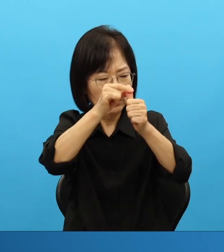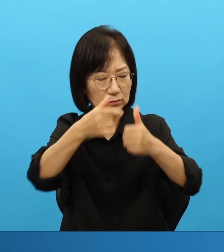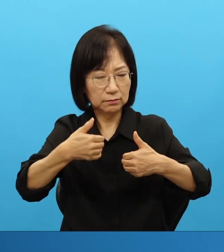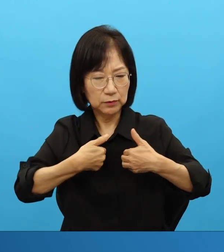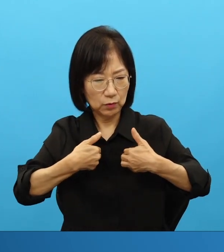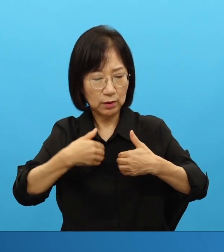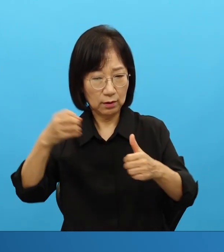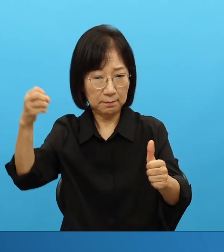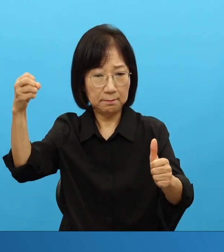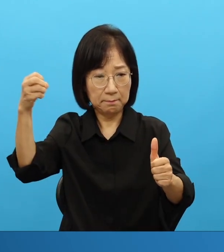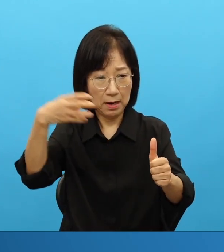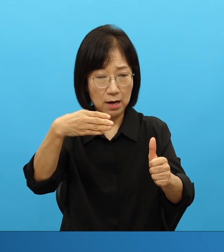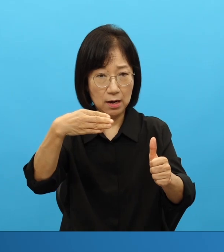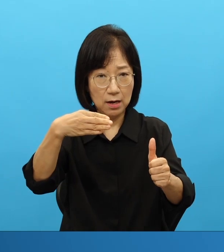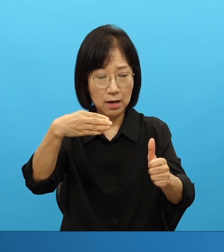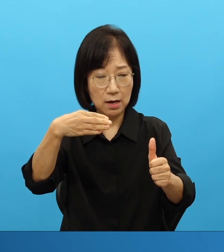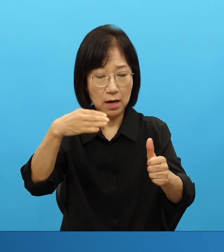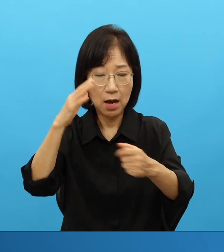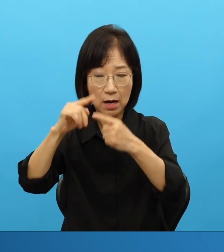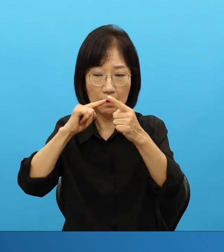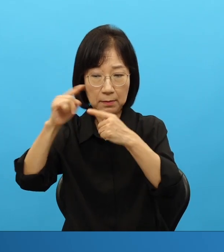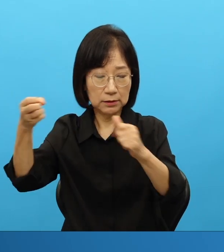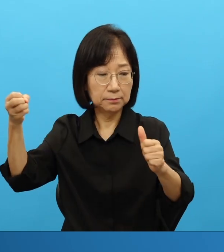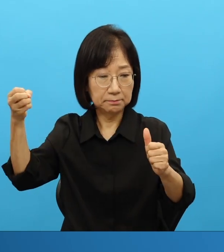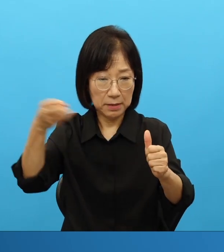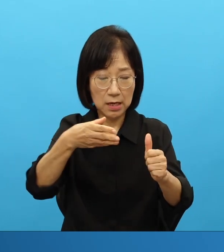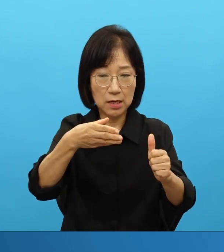save the world. 그리고 말씀을 딱 준 거예요. And then she